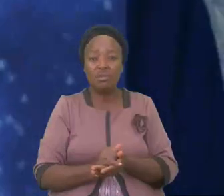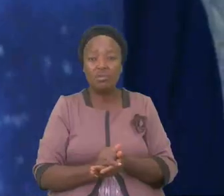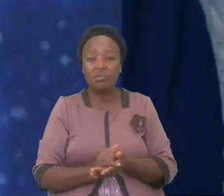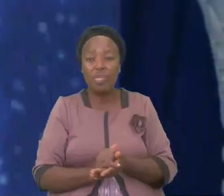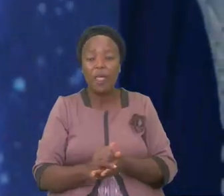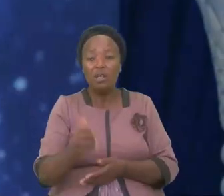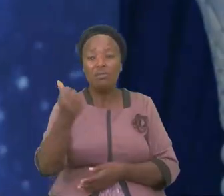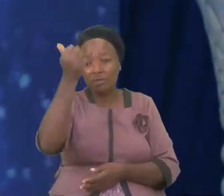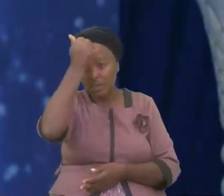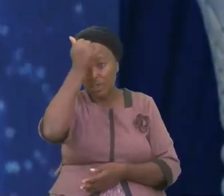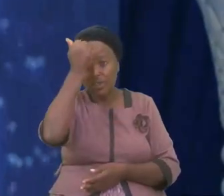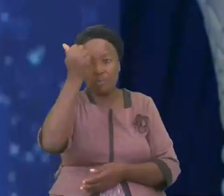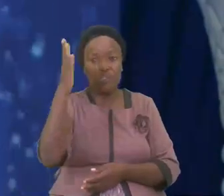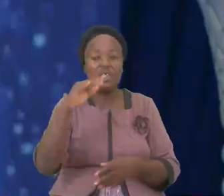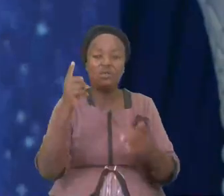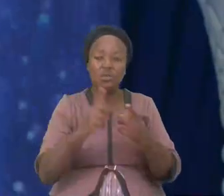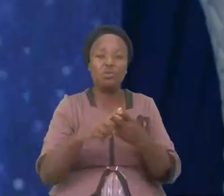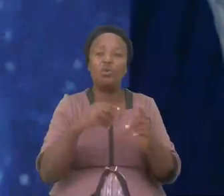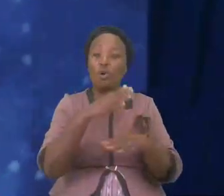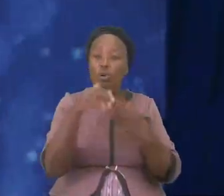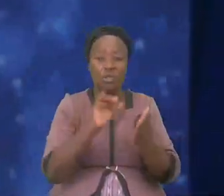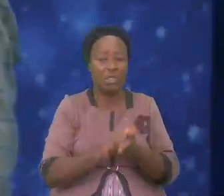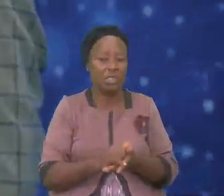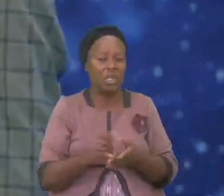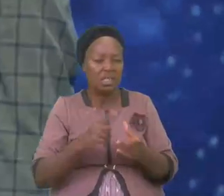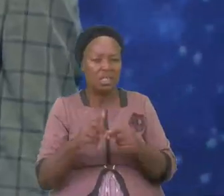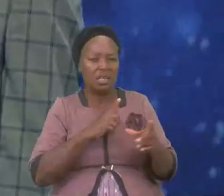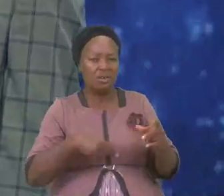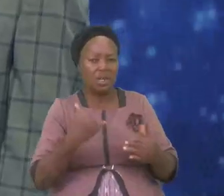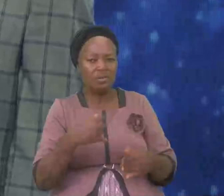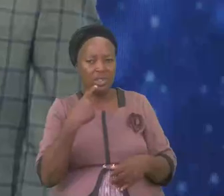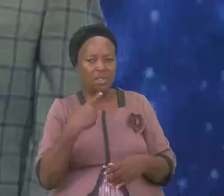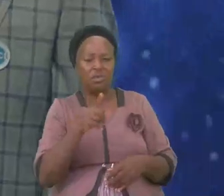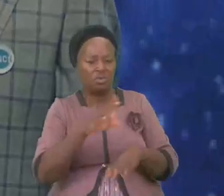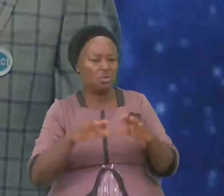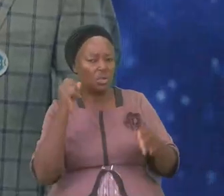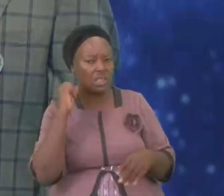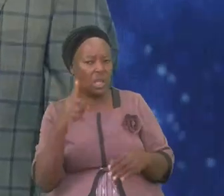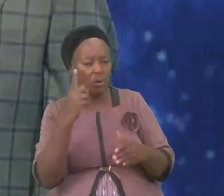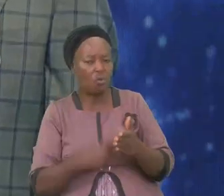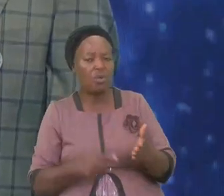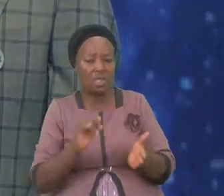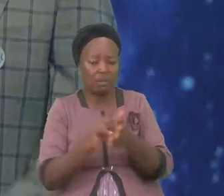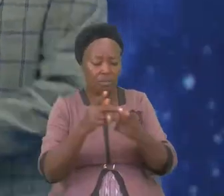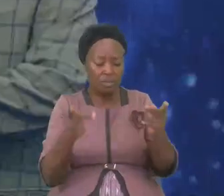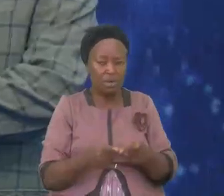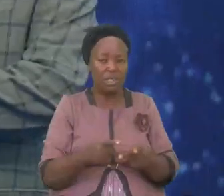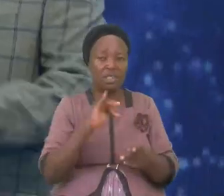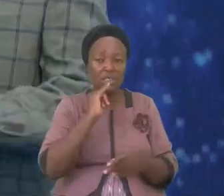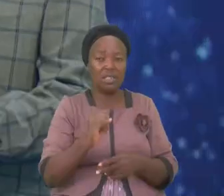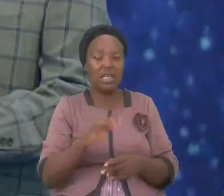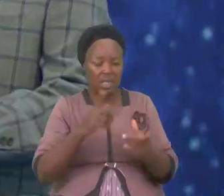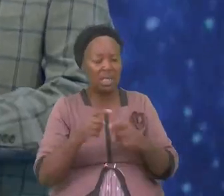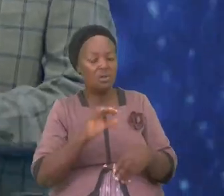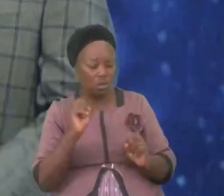Ils vivaient comme s'ils étaient en Babylone. Vous ne comprenez pas ce à quoi ressemble Babylone.